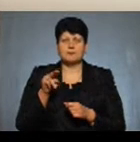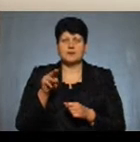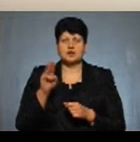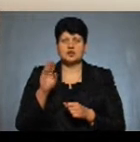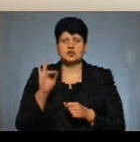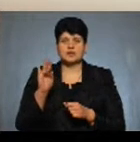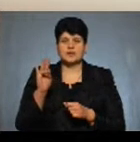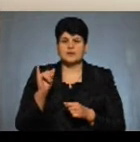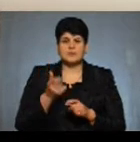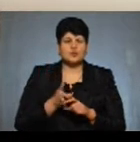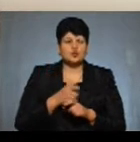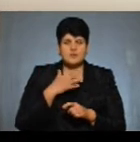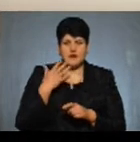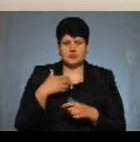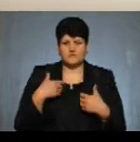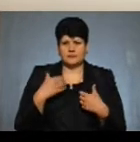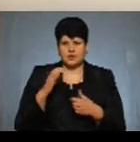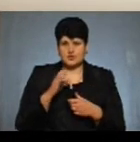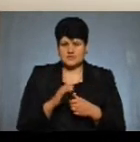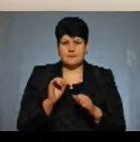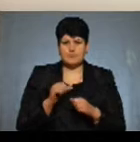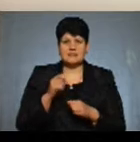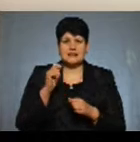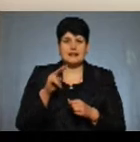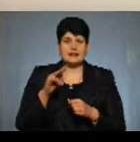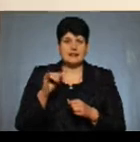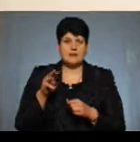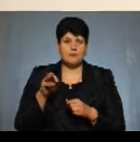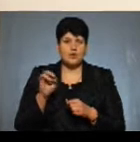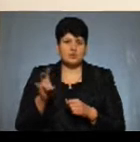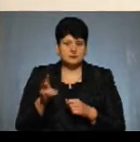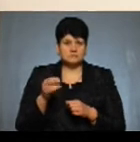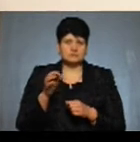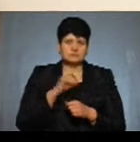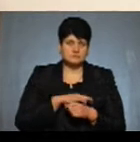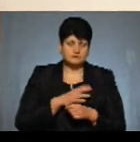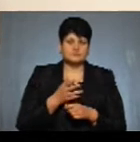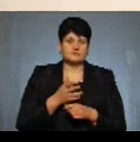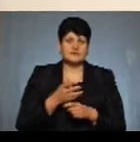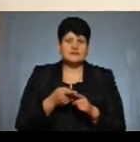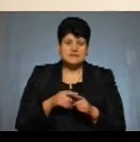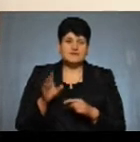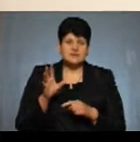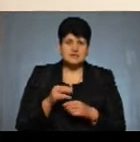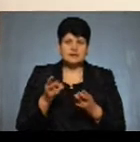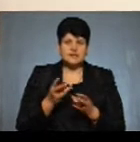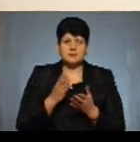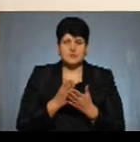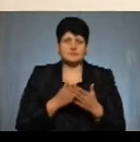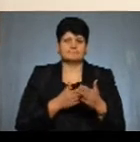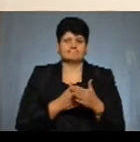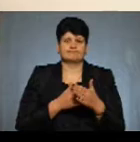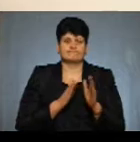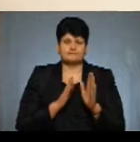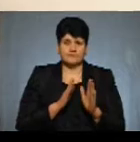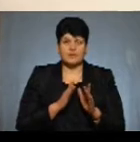має надзвичайно багато вітаміну С. Відповідно, десь можна і лимони використовувати. Але все треба, кожне все має мати певну міру, тому